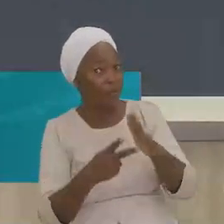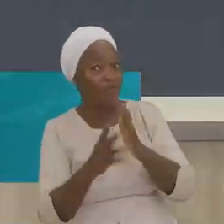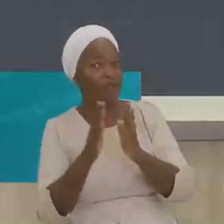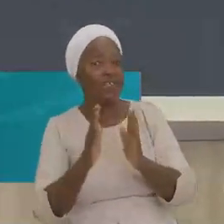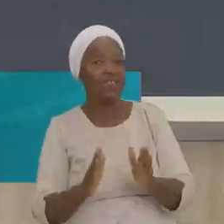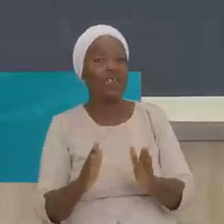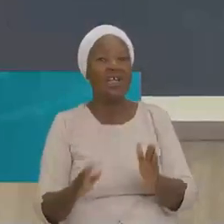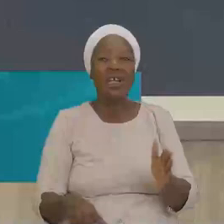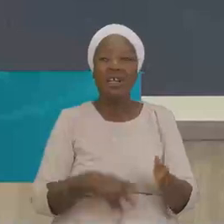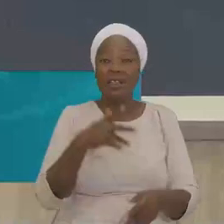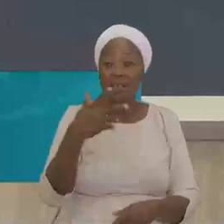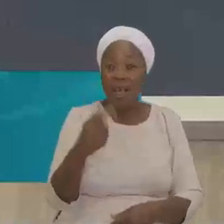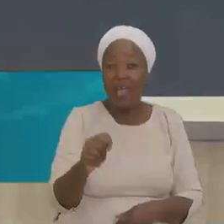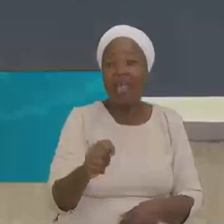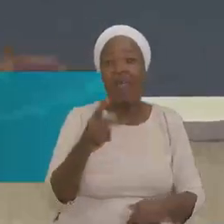Pas un prophète.